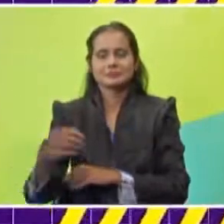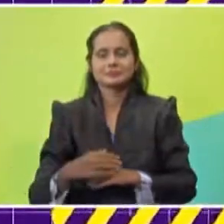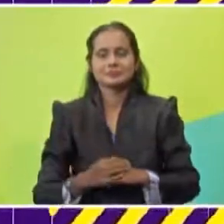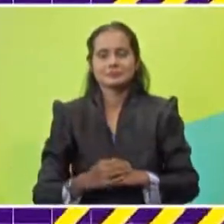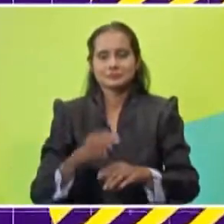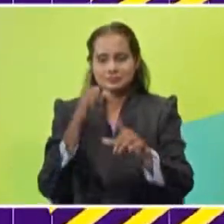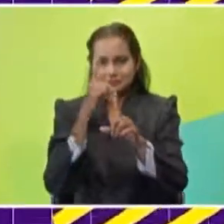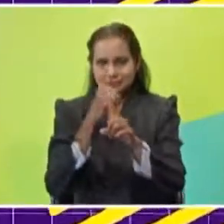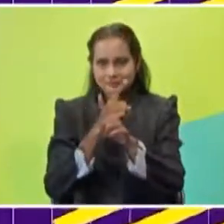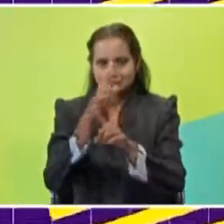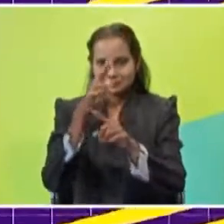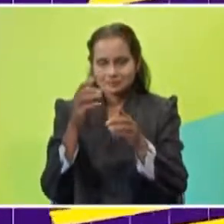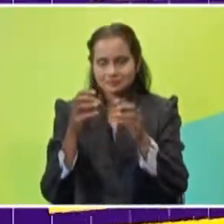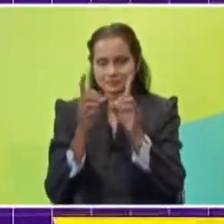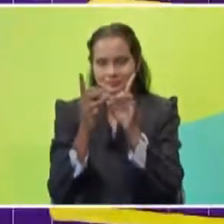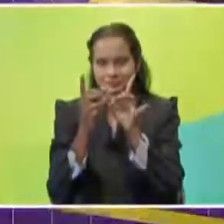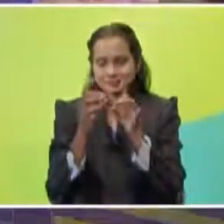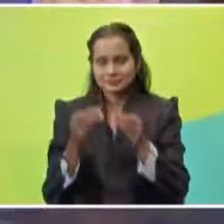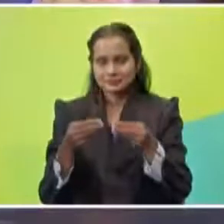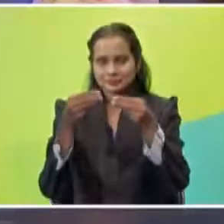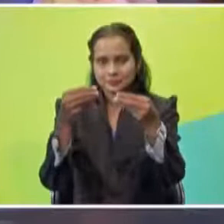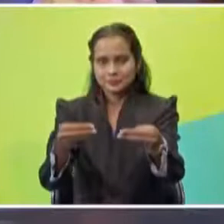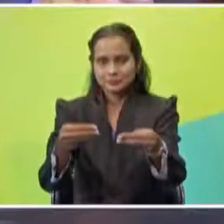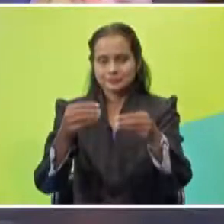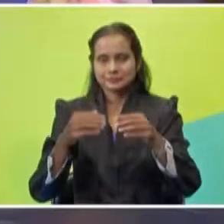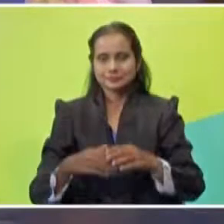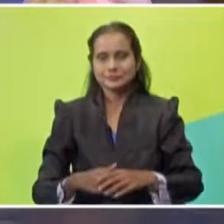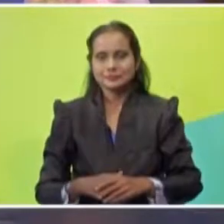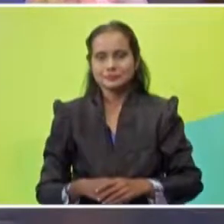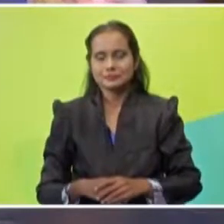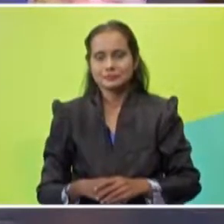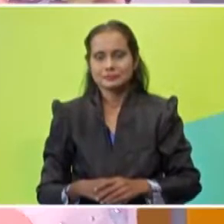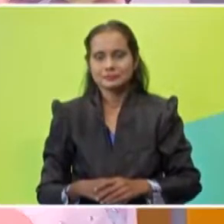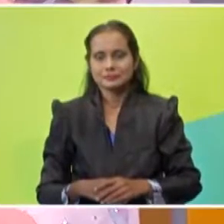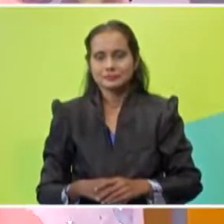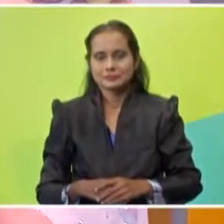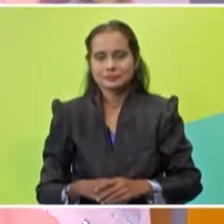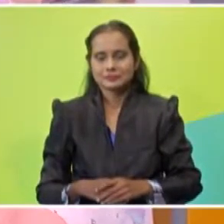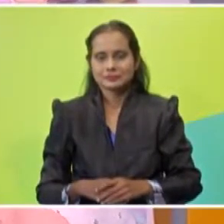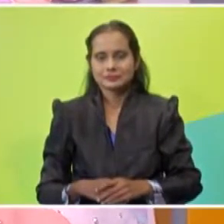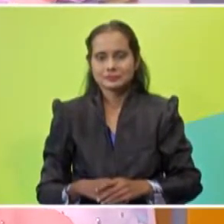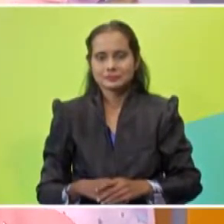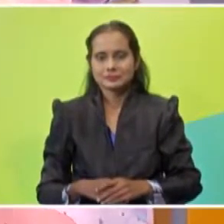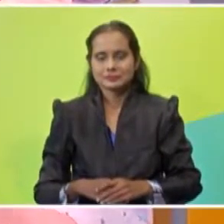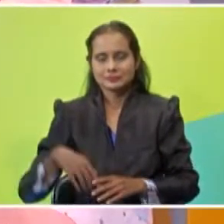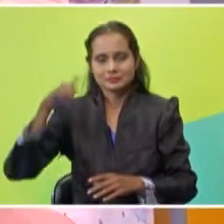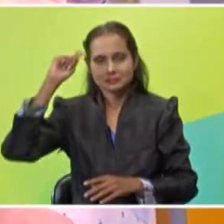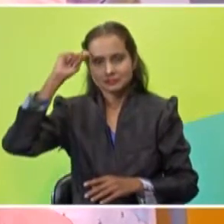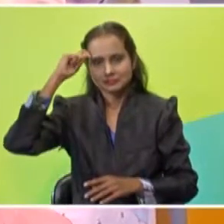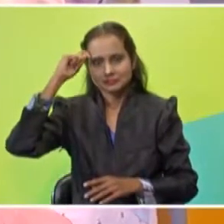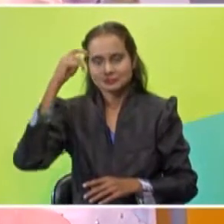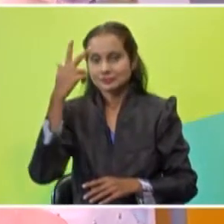qistina jawab dengan pantun English dulu oke takkan ada dua saja teka-teki isu teka-teki yang